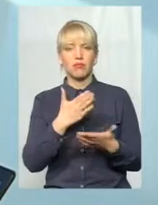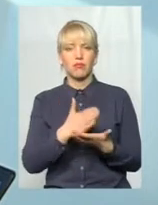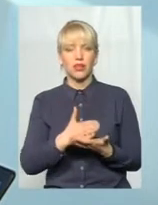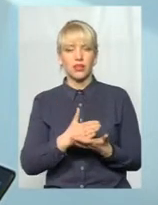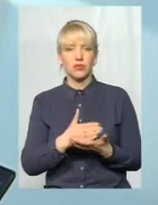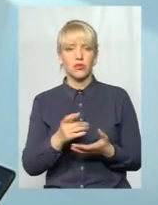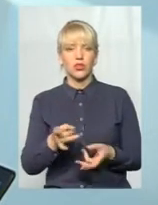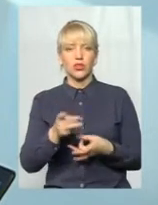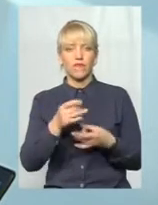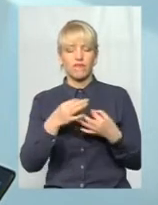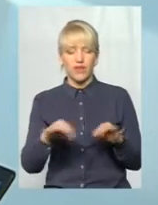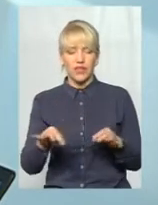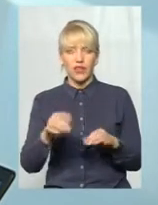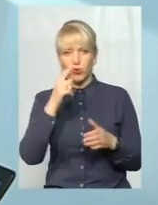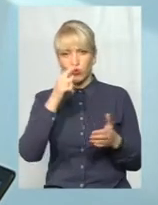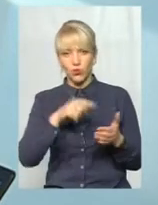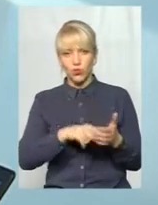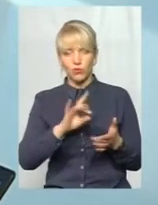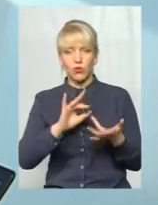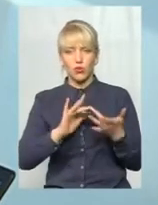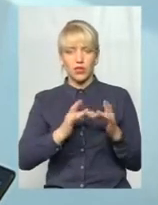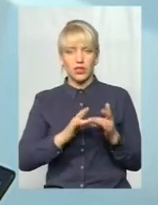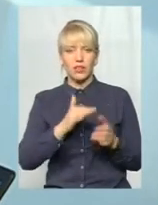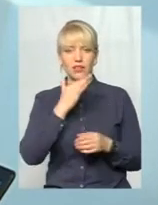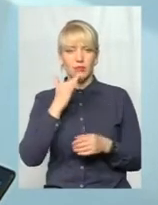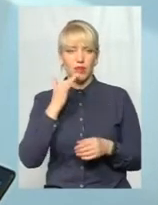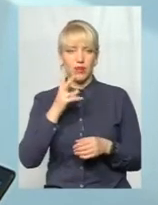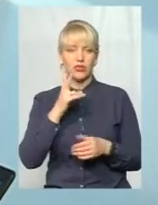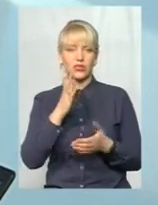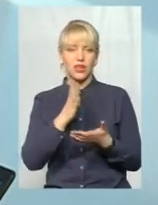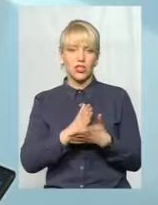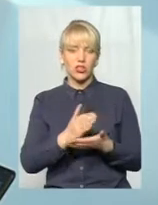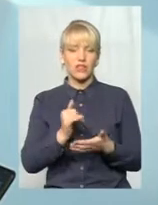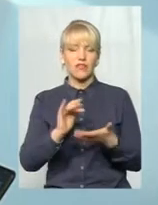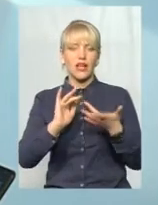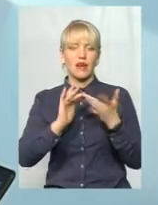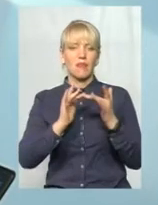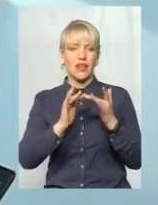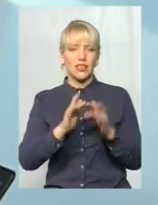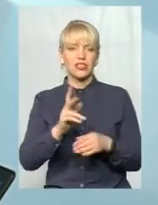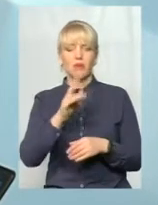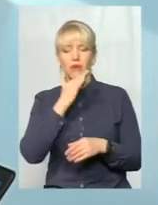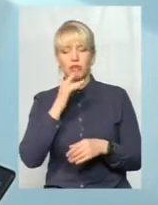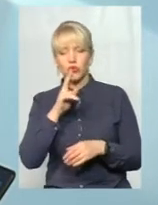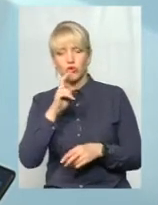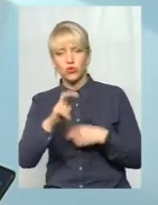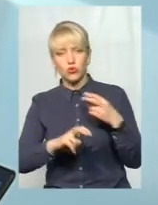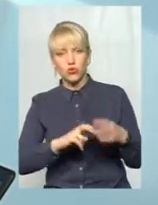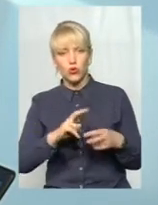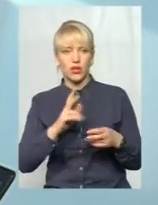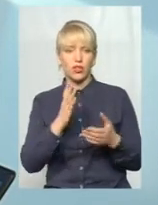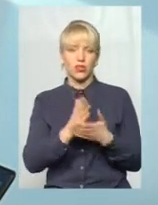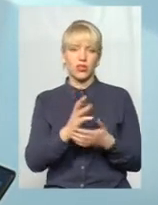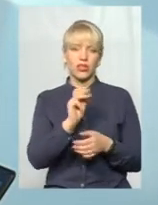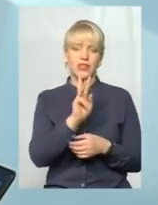то кажеться, вільний доступ до інтернету, багато хто в нас знаходиться в мережі, багато хто шукає, складає певний сайт.